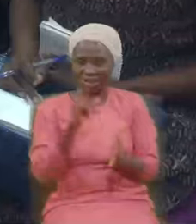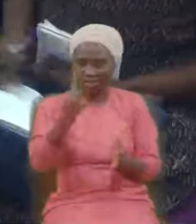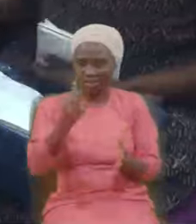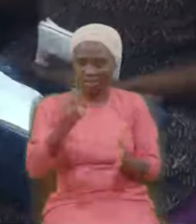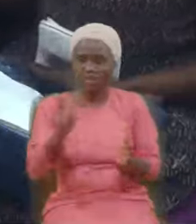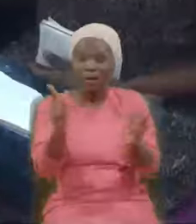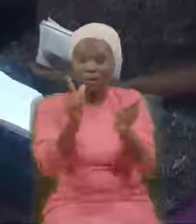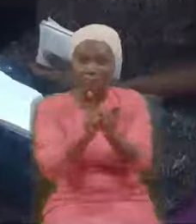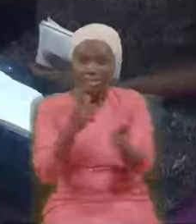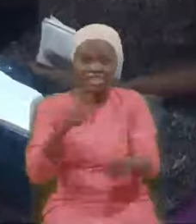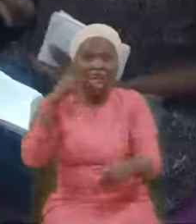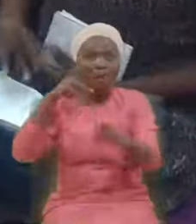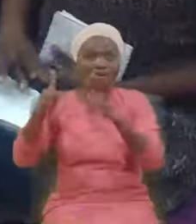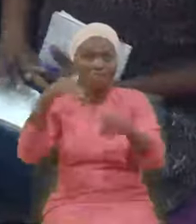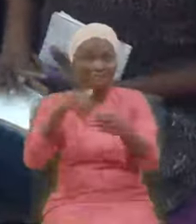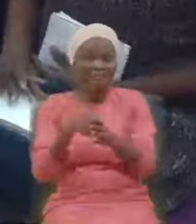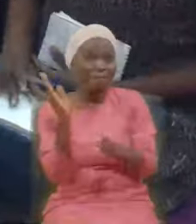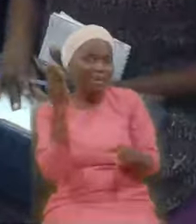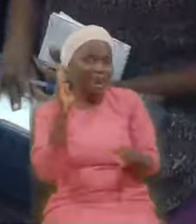J'espère que vous arrivez.